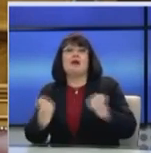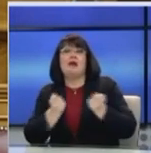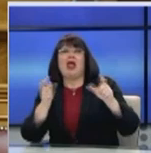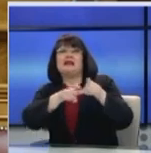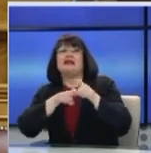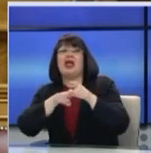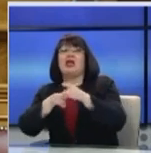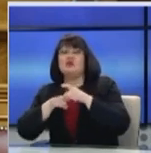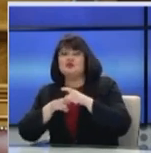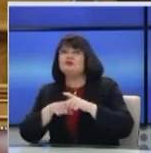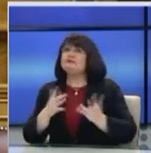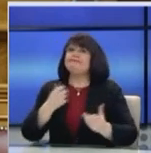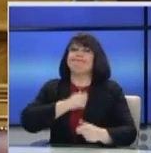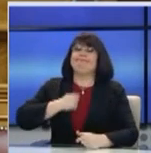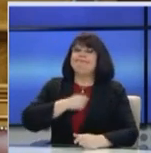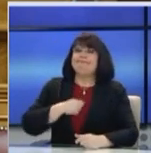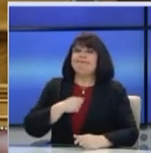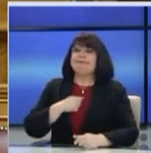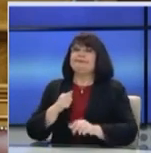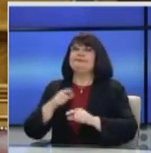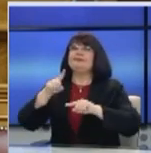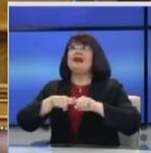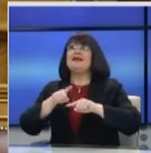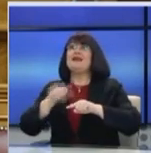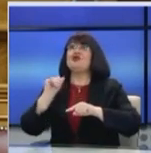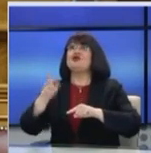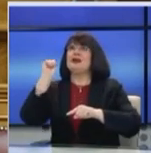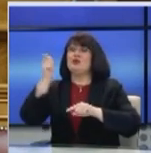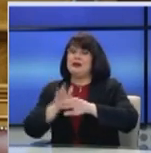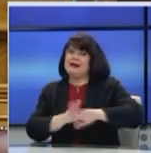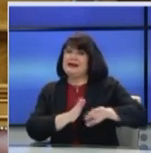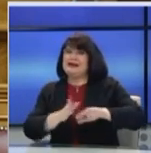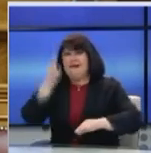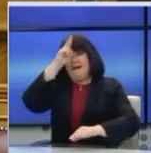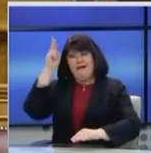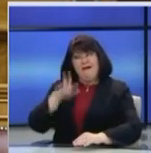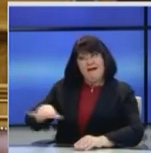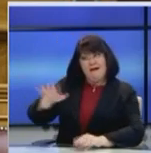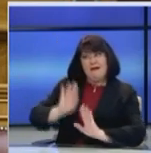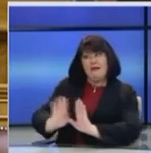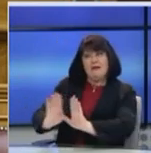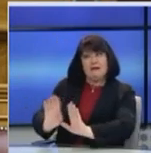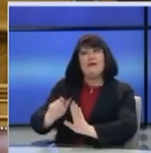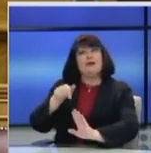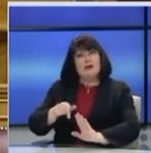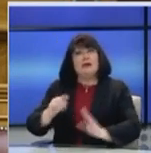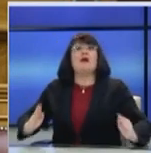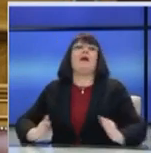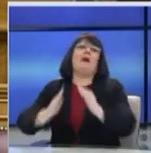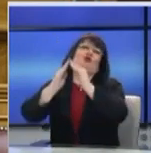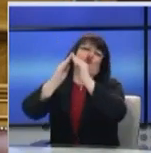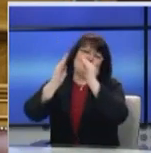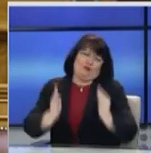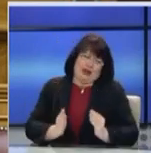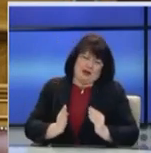παίκτες, τους οποίους δυστυχώς είχε παραμελήσει η ελληνική εξωτερική πολιτική, όπως είναι η Σαουδική Αραβία και ειδικά τα Ηνωμένα